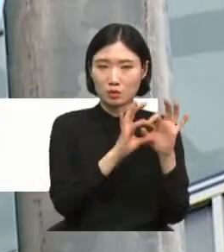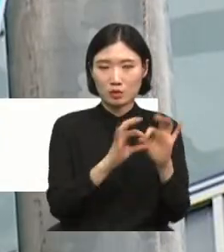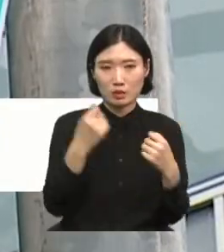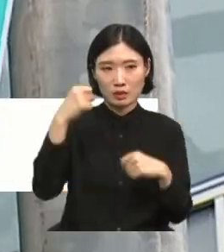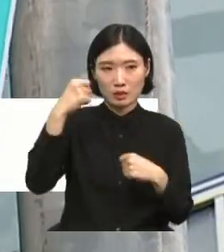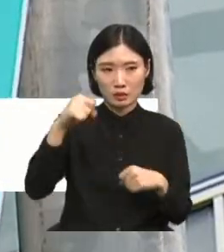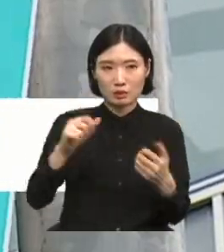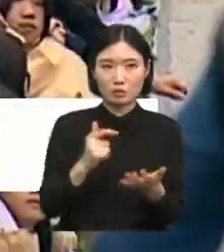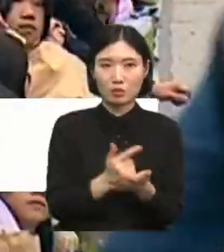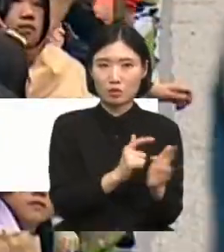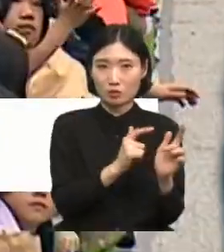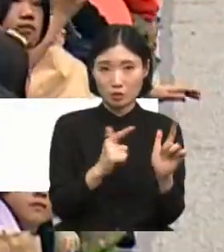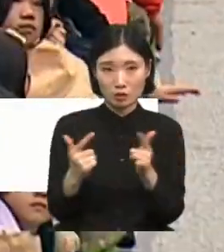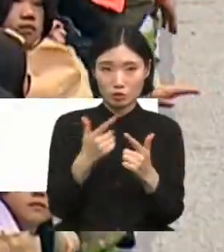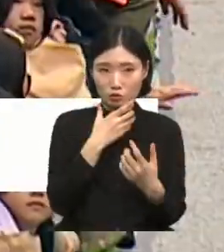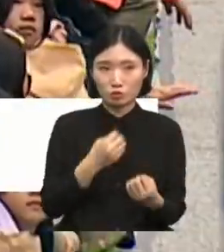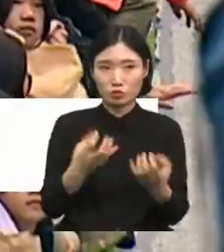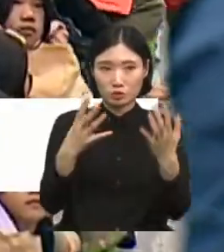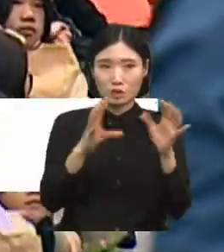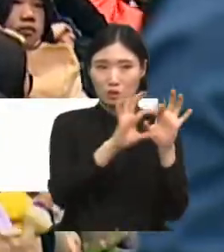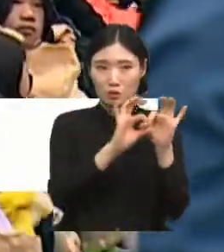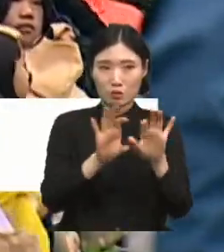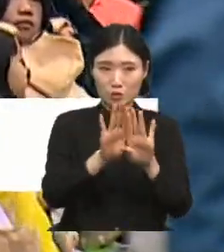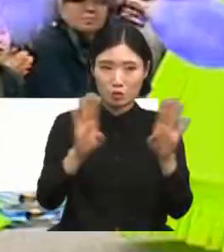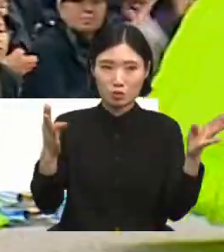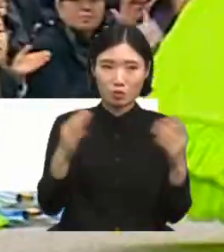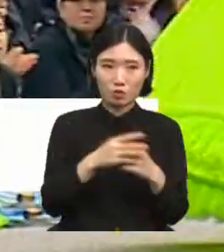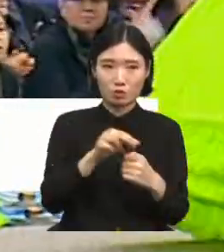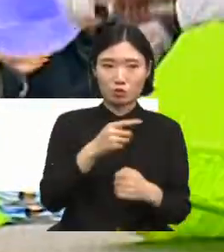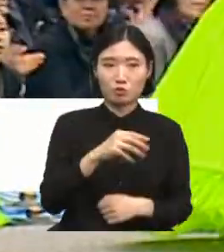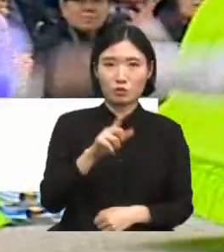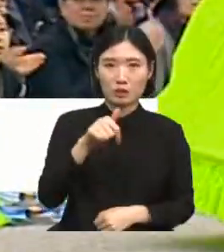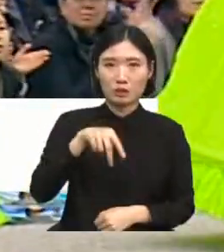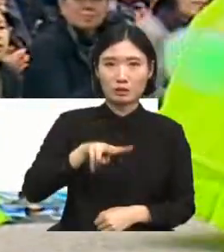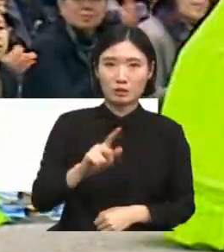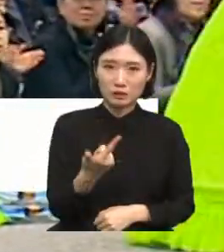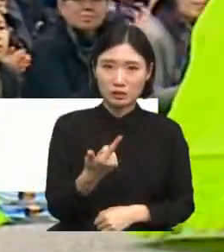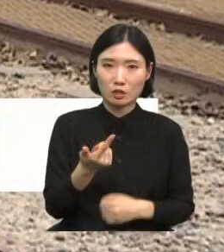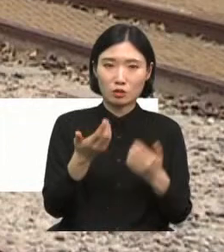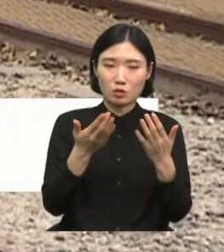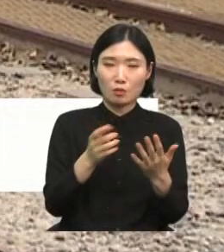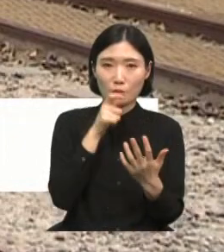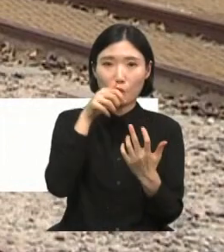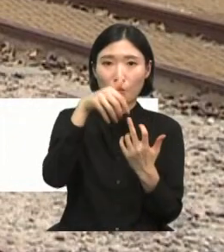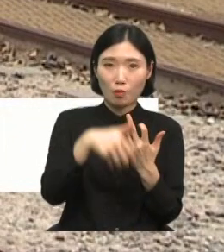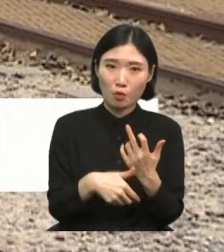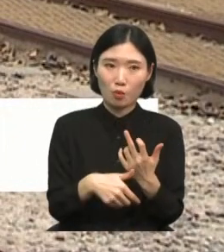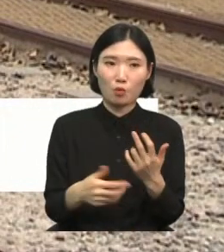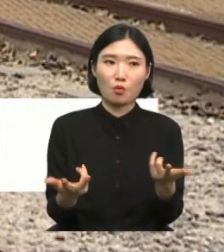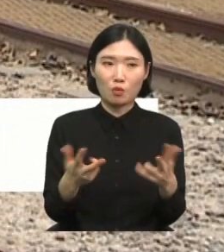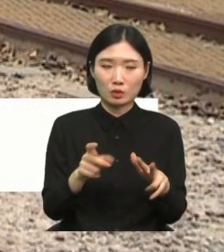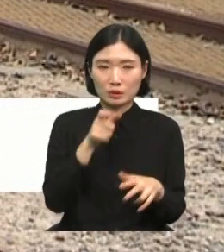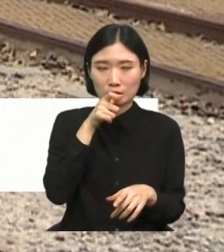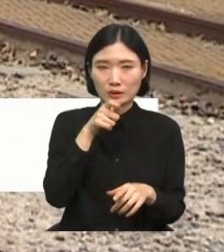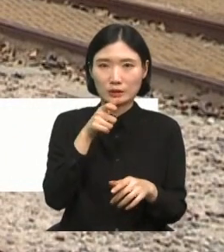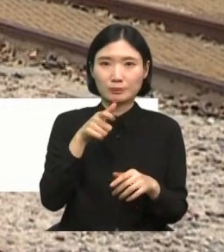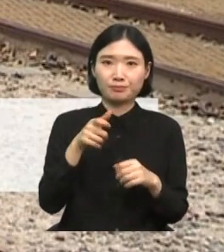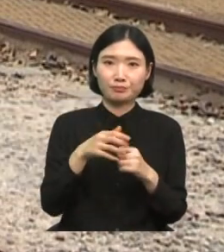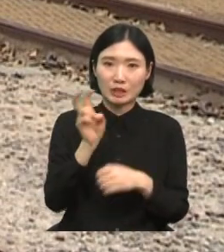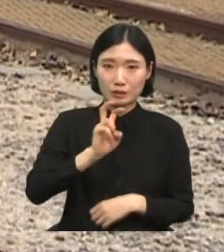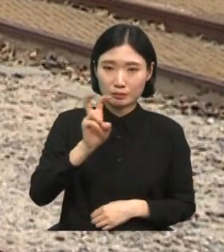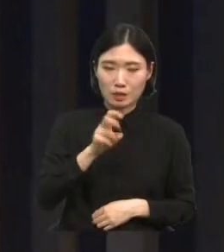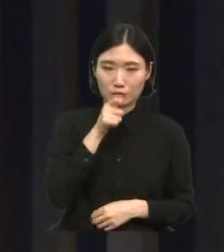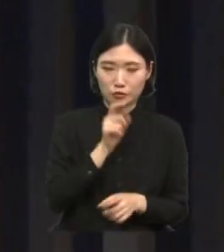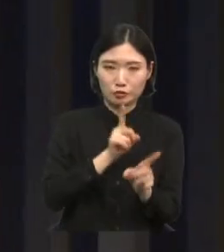댄싱 노원 등 다양한 축제를 계속 개최하고, 수락산 자연휴양림, 불암산 폭포공원과 음악 분수 등이 새롭게